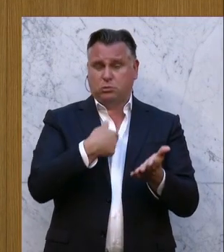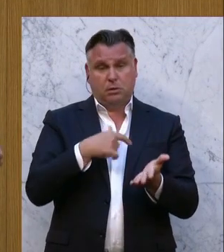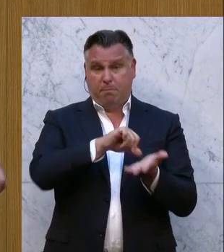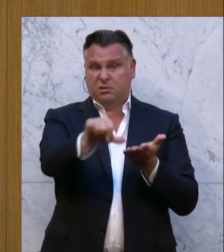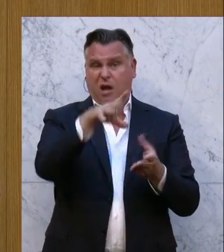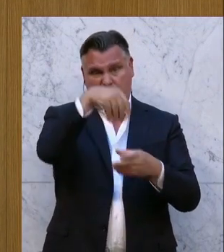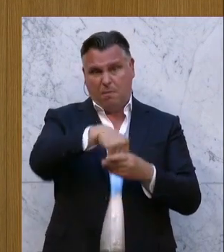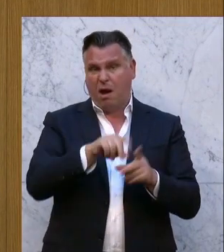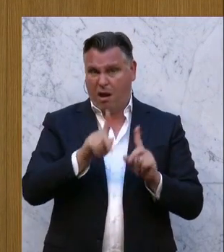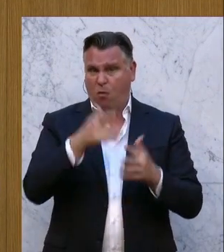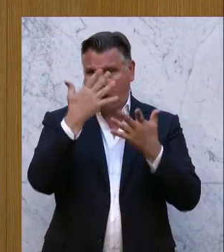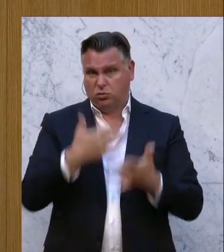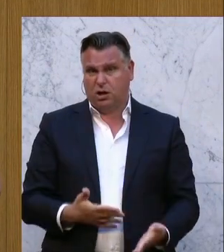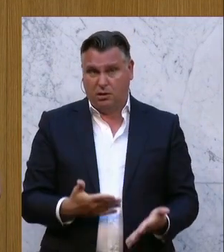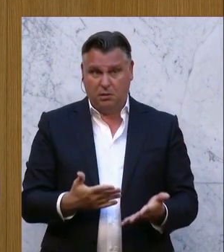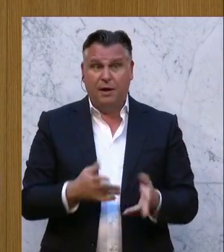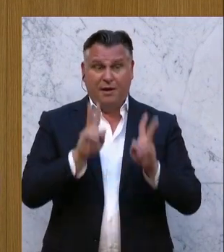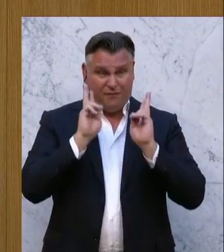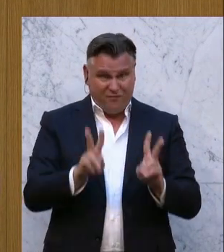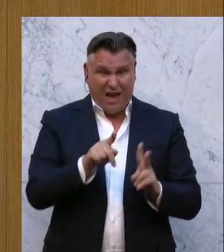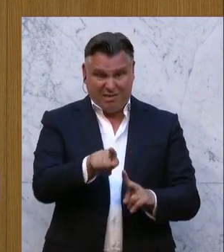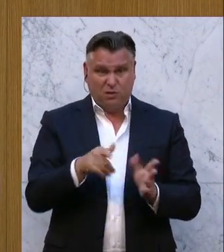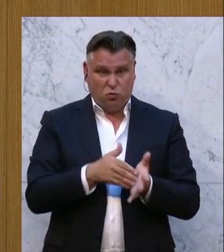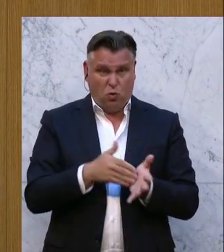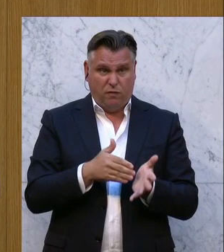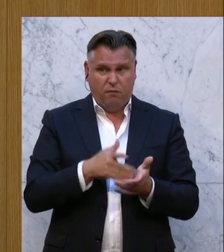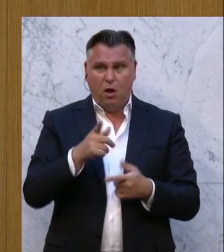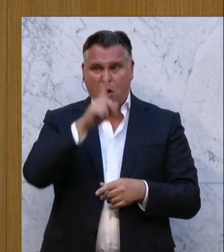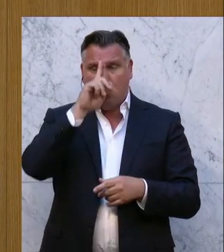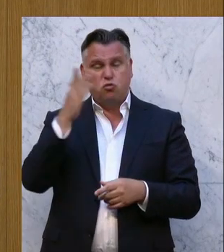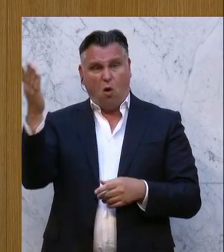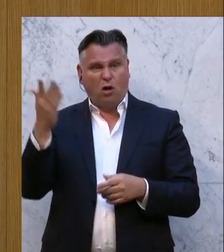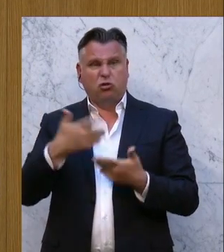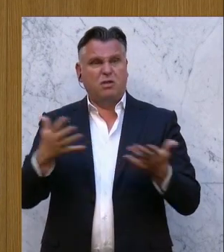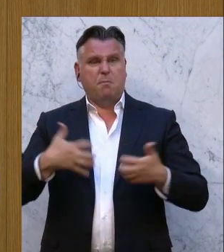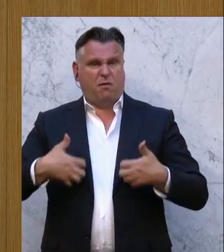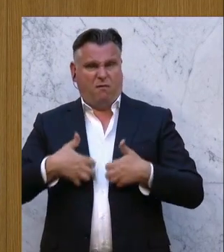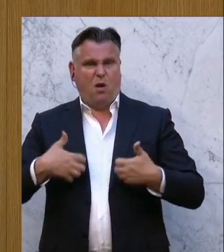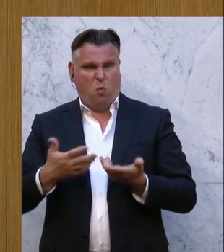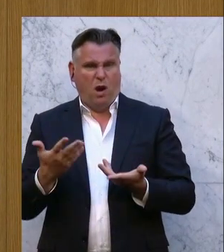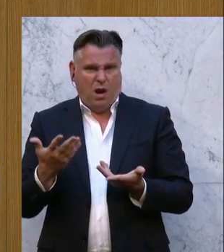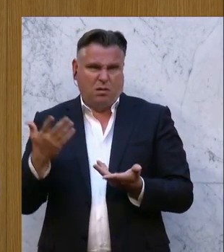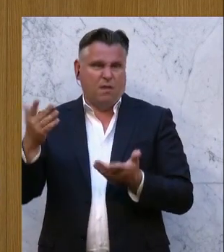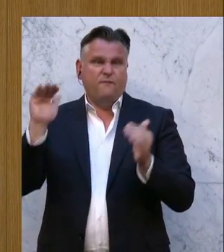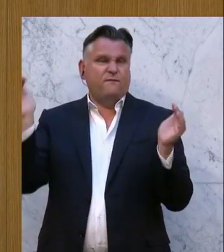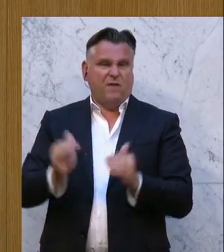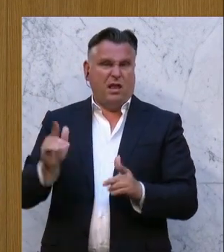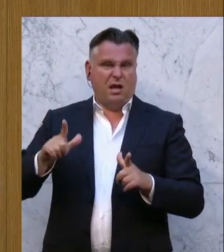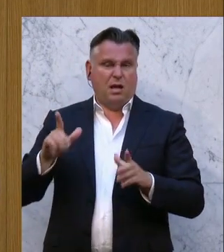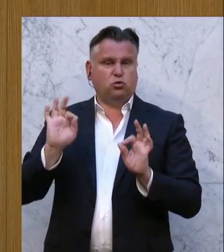Und da stellt sich schon die Frage, ist das letztendlich auch notwendig? Denn in Deutschland ist auch noch niemand verhungert, wo wir eine geringere Dichte